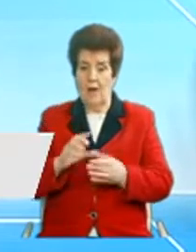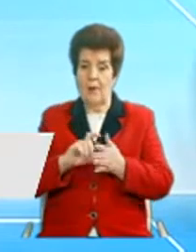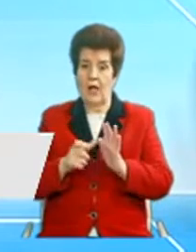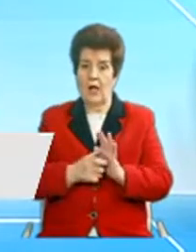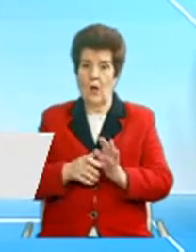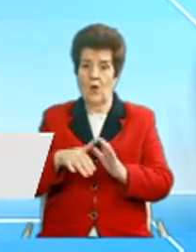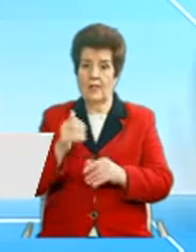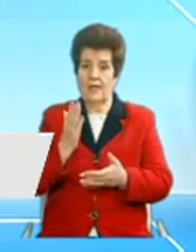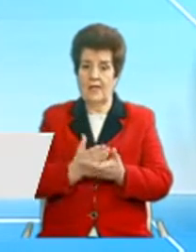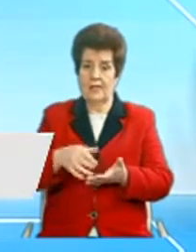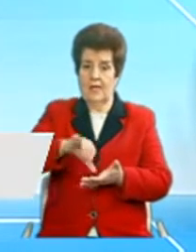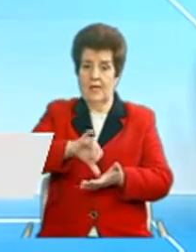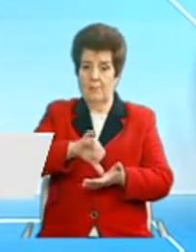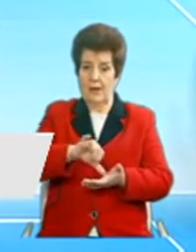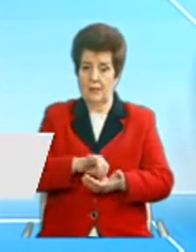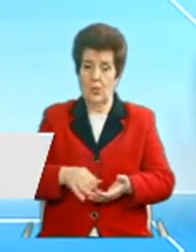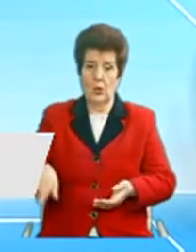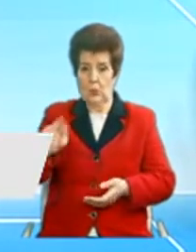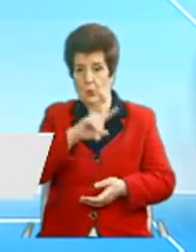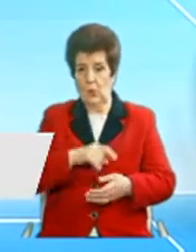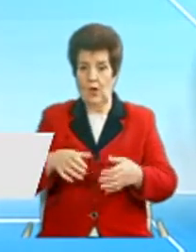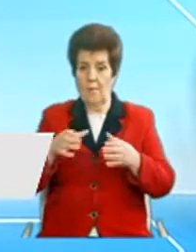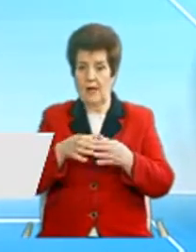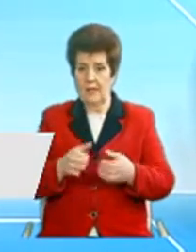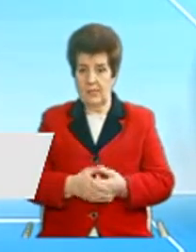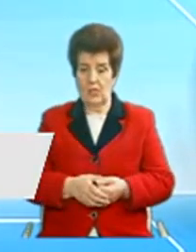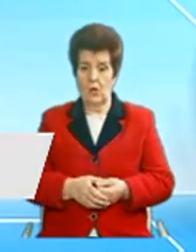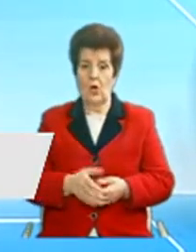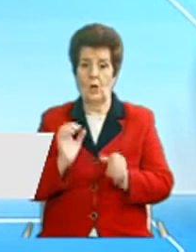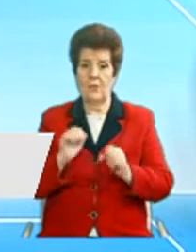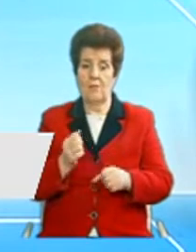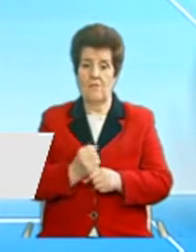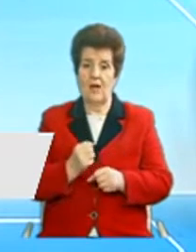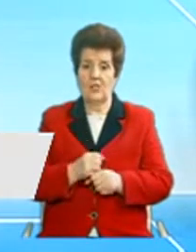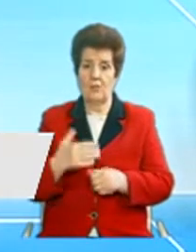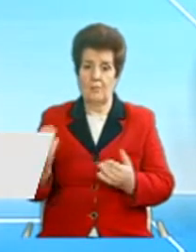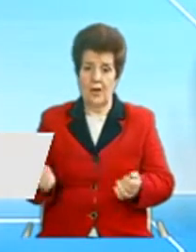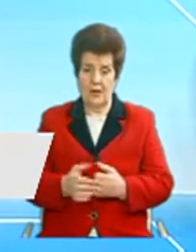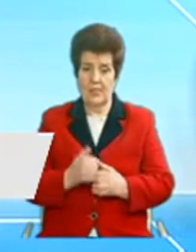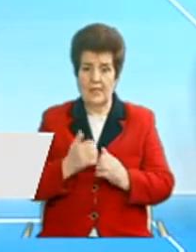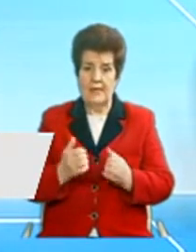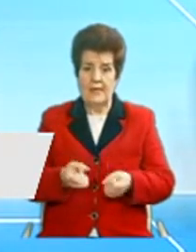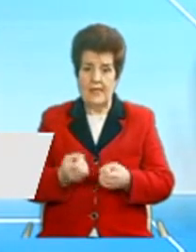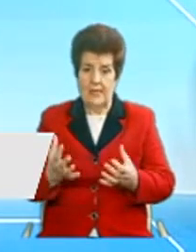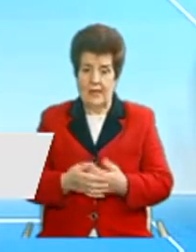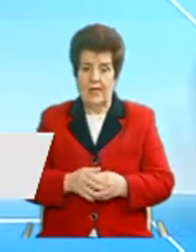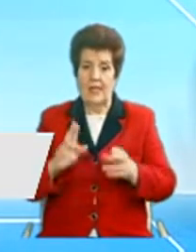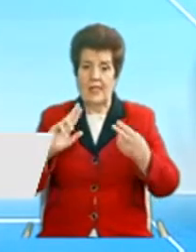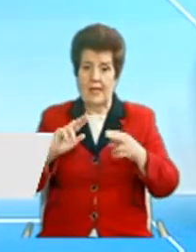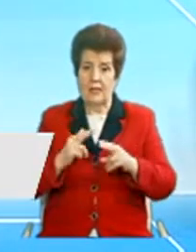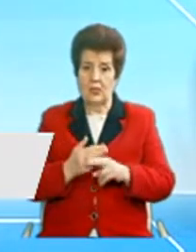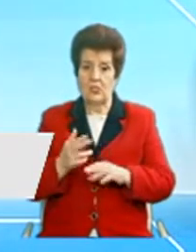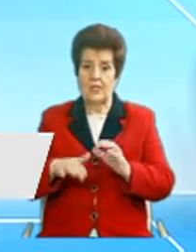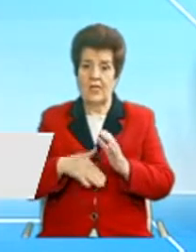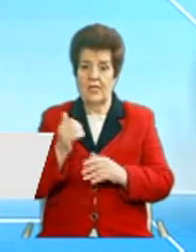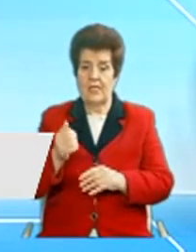electorale sunt reprezentanți a tuturor partidelor. Ziceam că poate face parte din acest gen epistolar din tehnologii electorale, dar